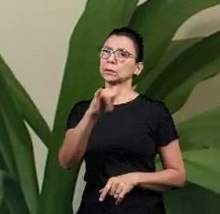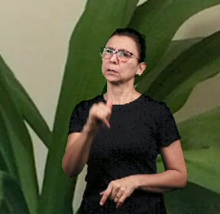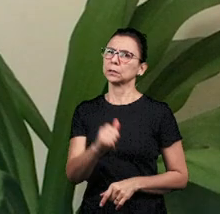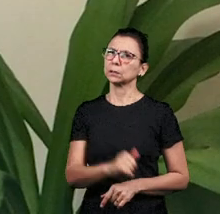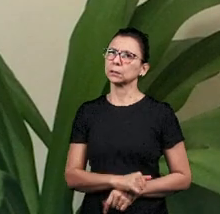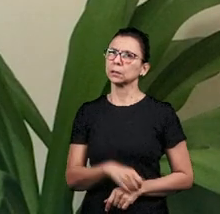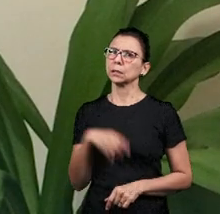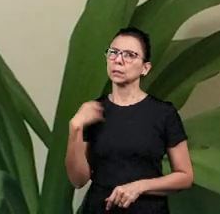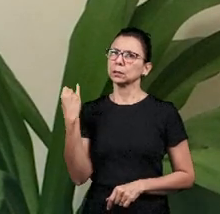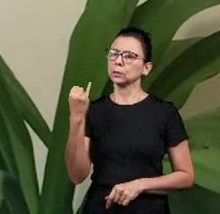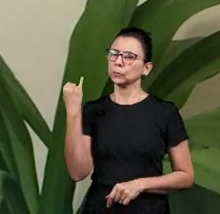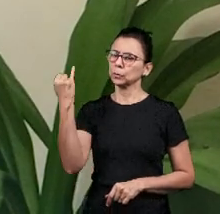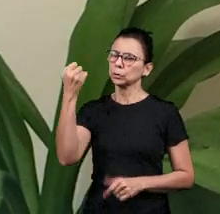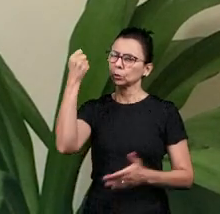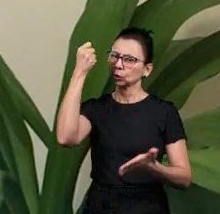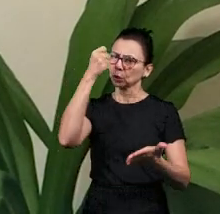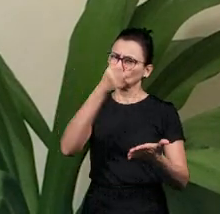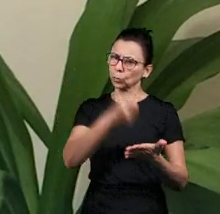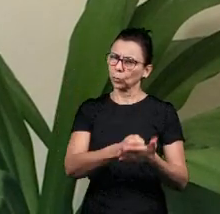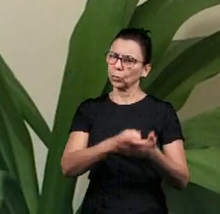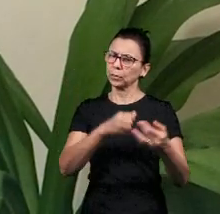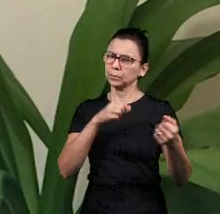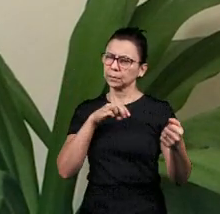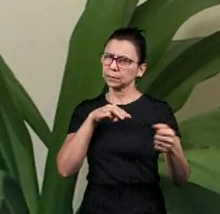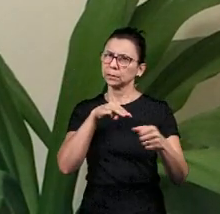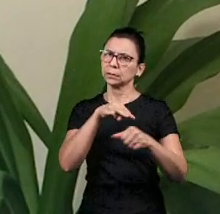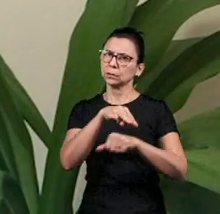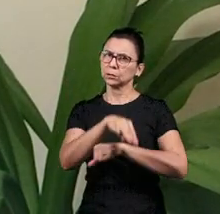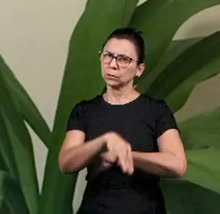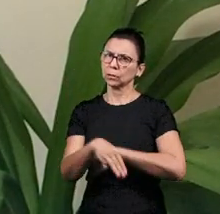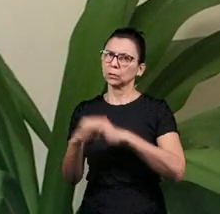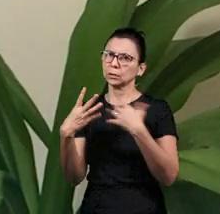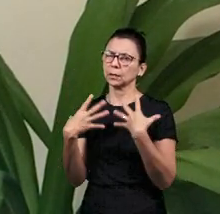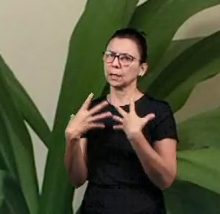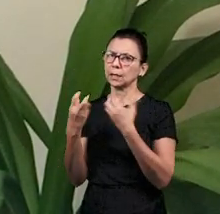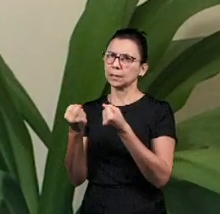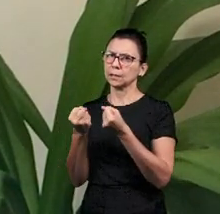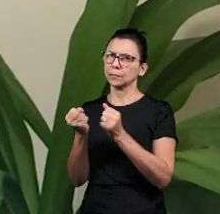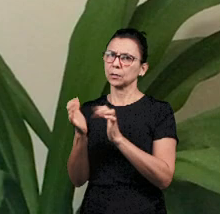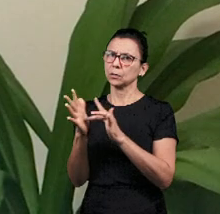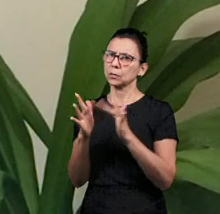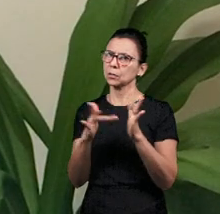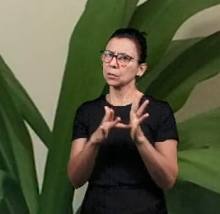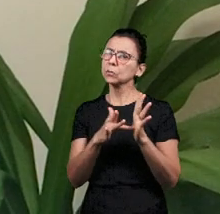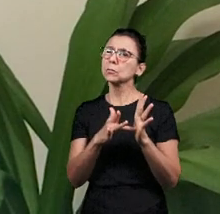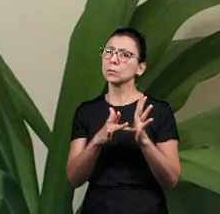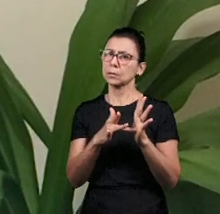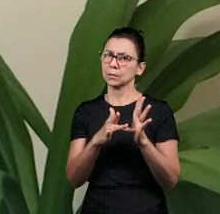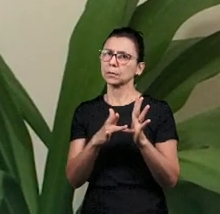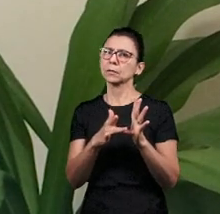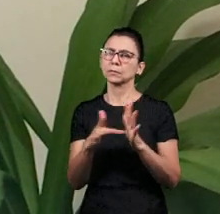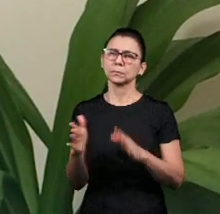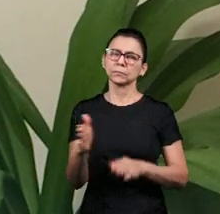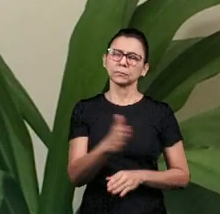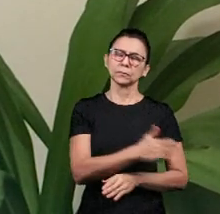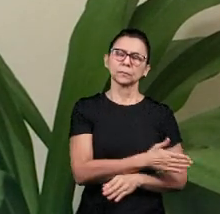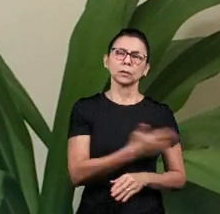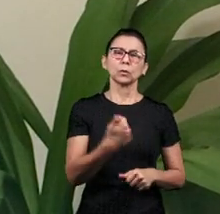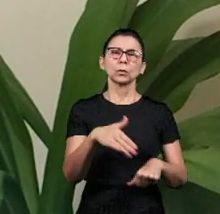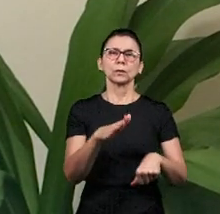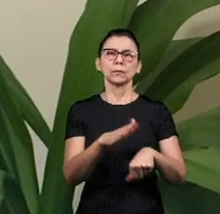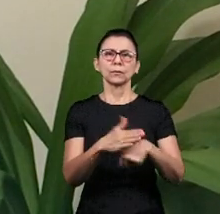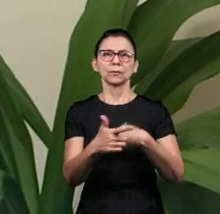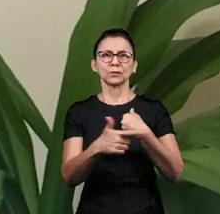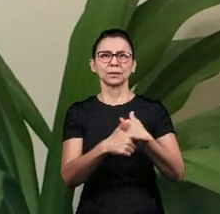avec joie, ma carrière et le ministère que j'ai reçu du Seigneur Jésus. Une autre fonction du pasteur est de